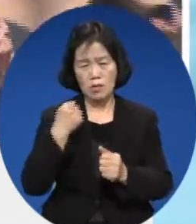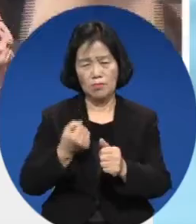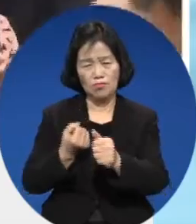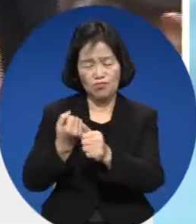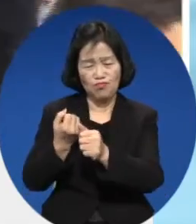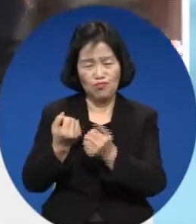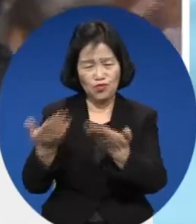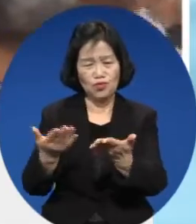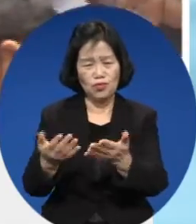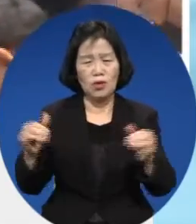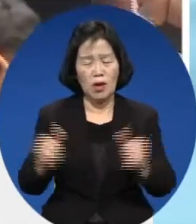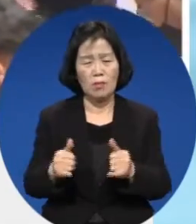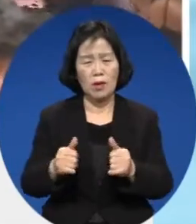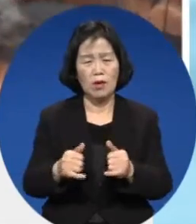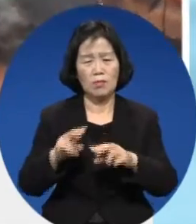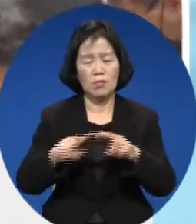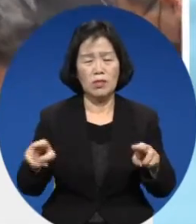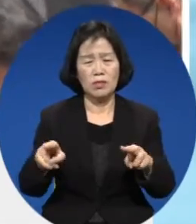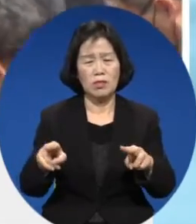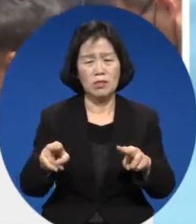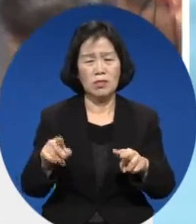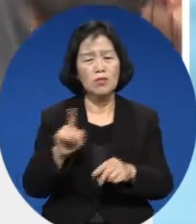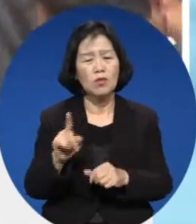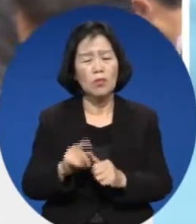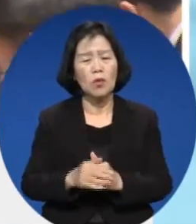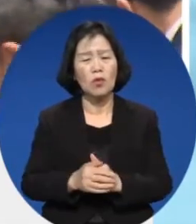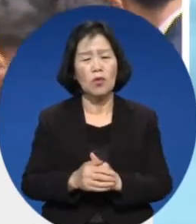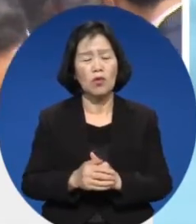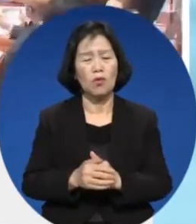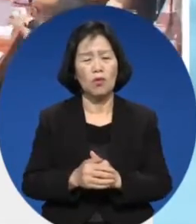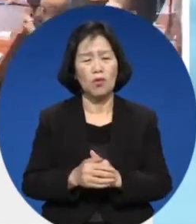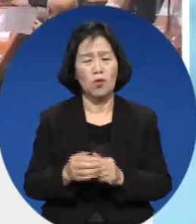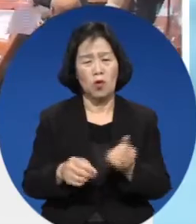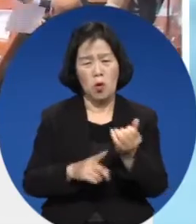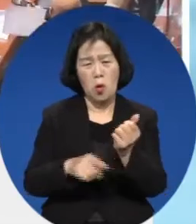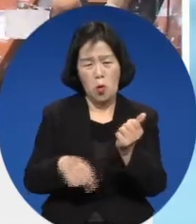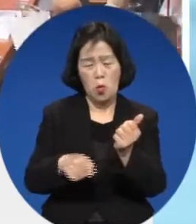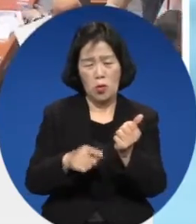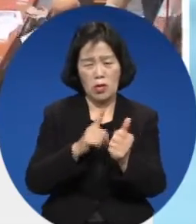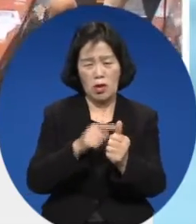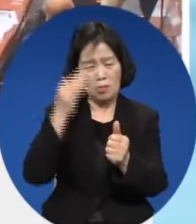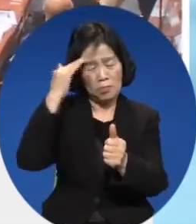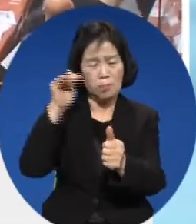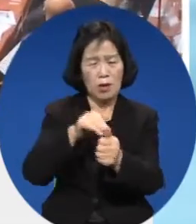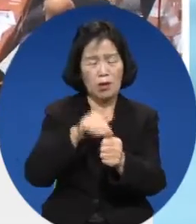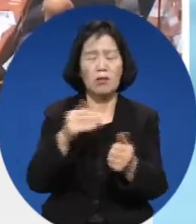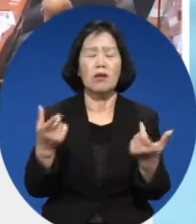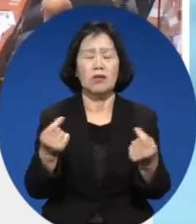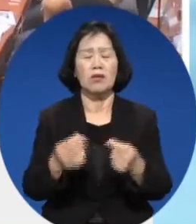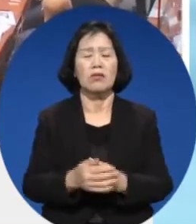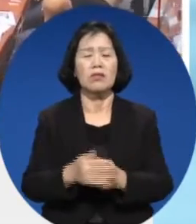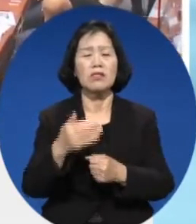폐지 못하겠다라고 하는 거는 이거야말로 정말 꼬리가 몸통을 흔드는 격이거든요. 좀 이런 측면에서 민주당이